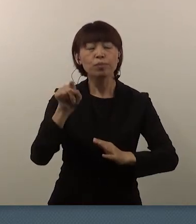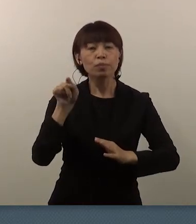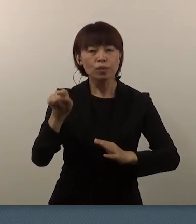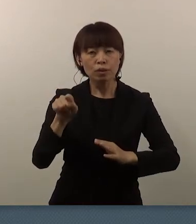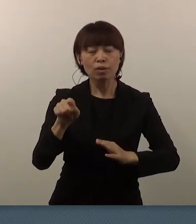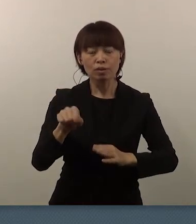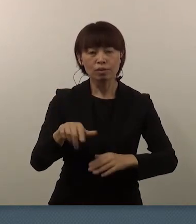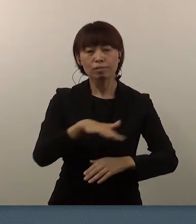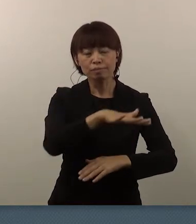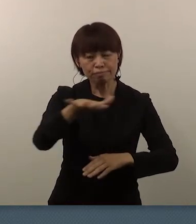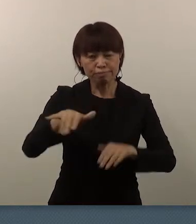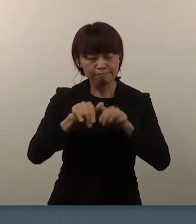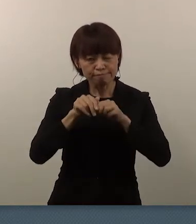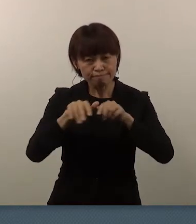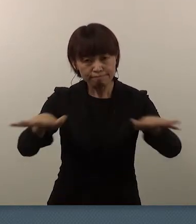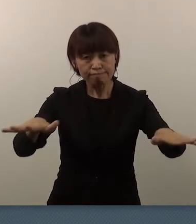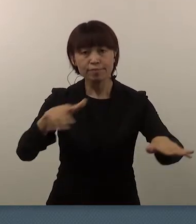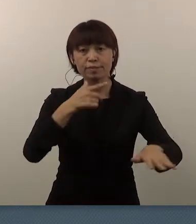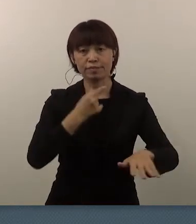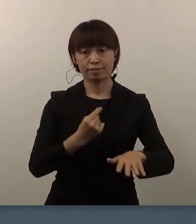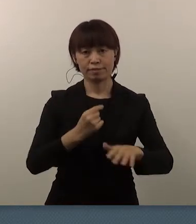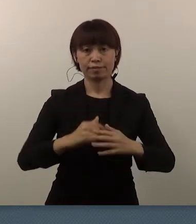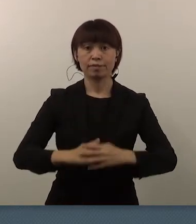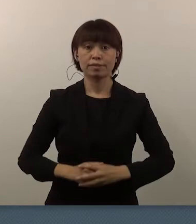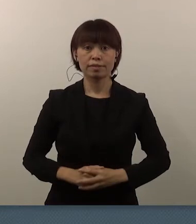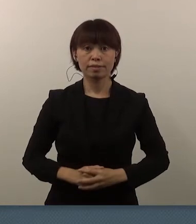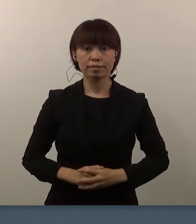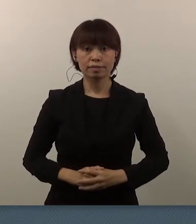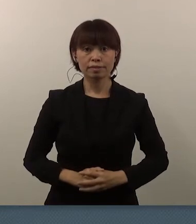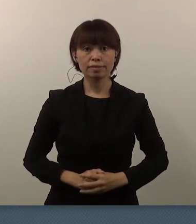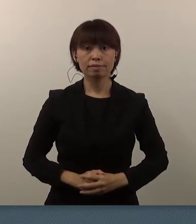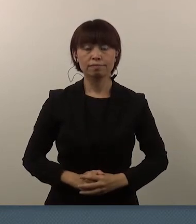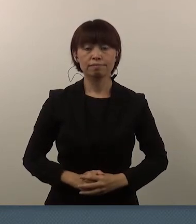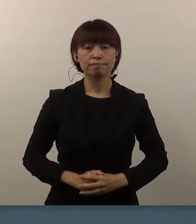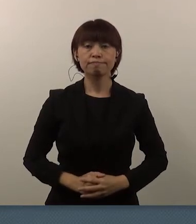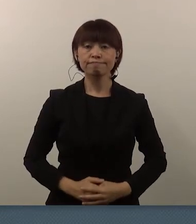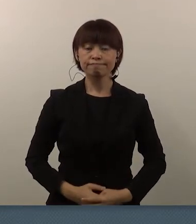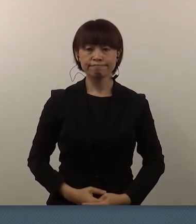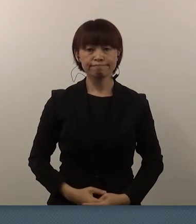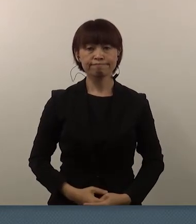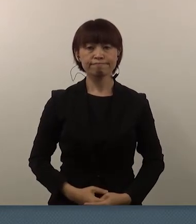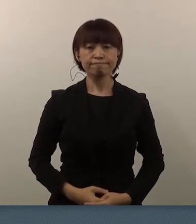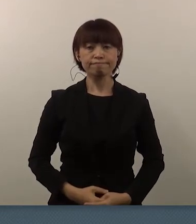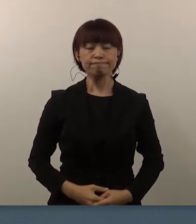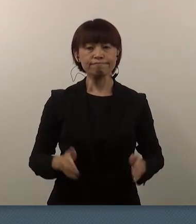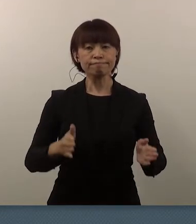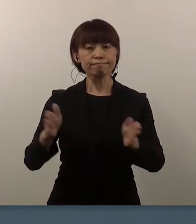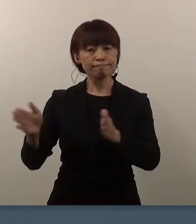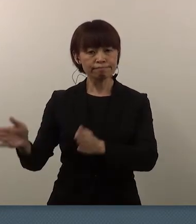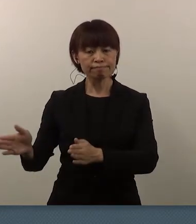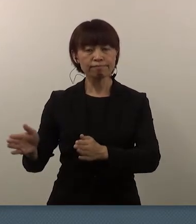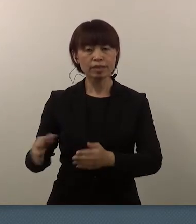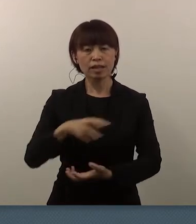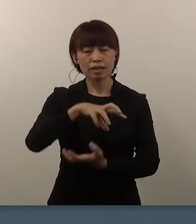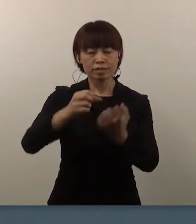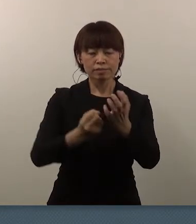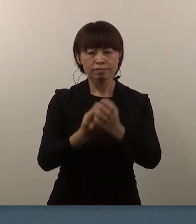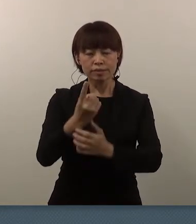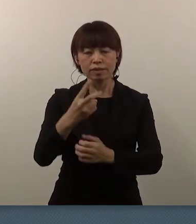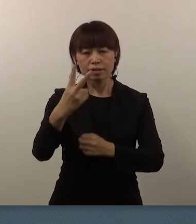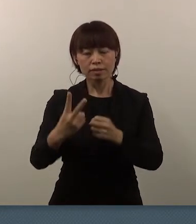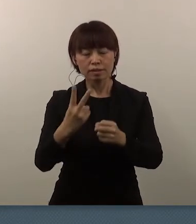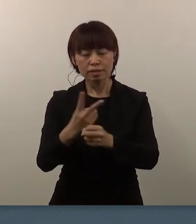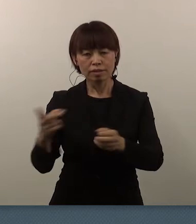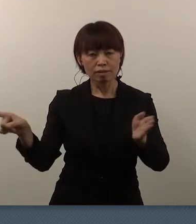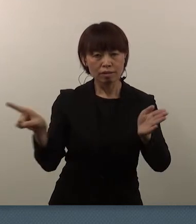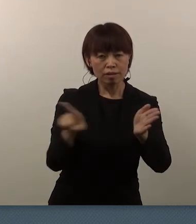くの県民の皆様に広めてまいります。 次に事件から2年を迎える4